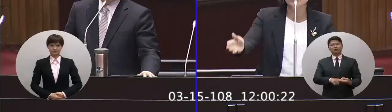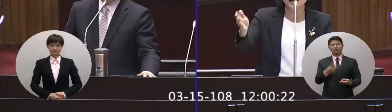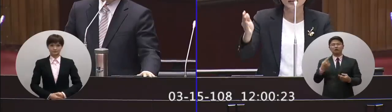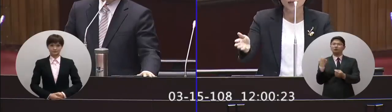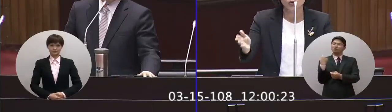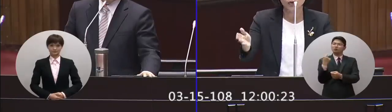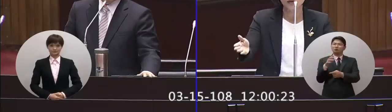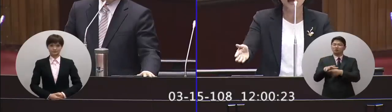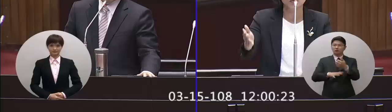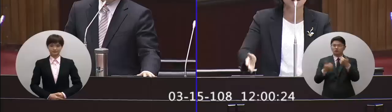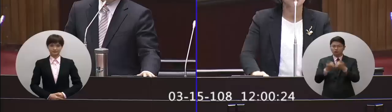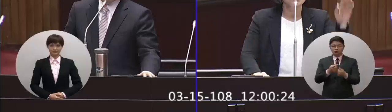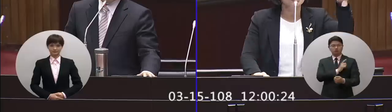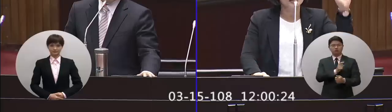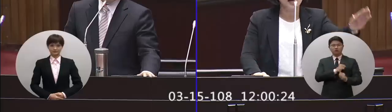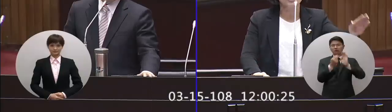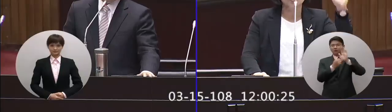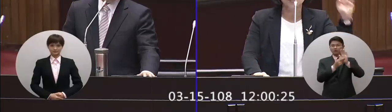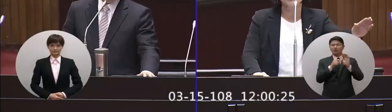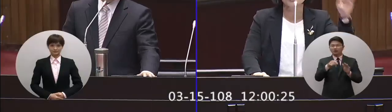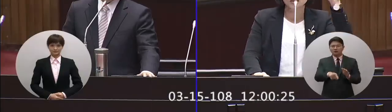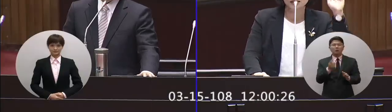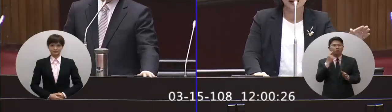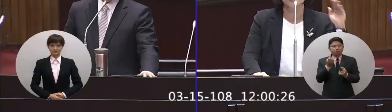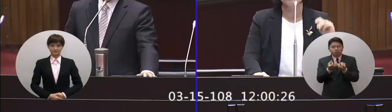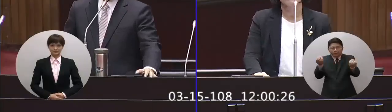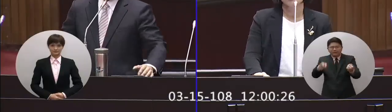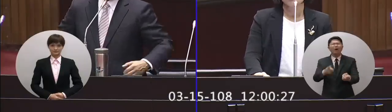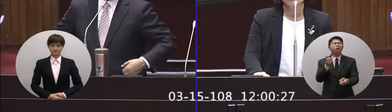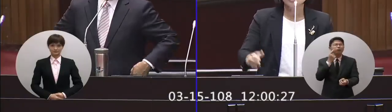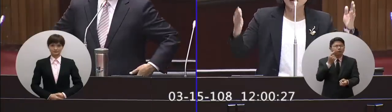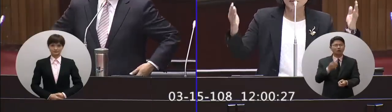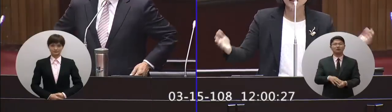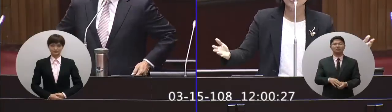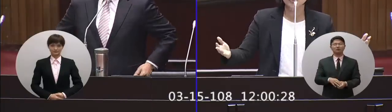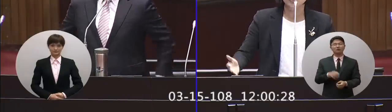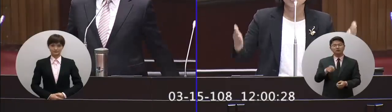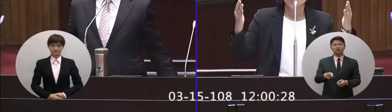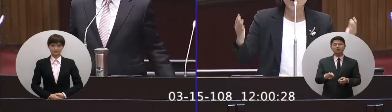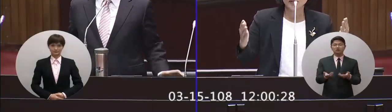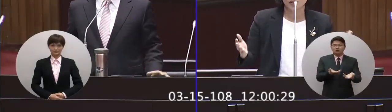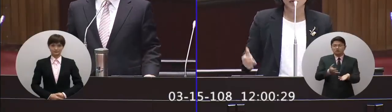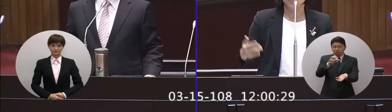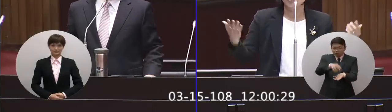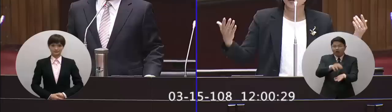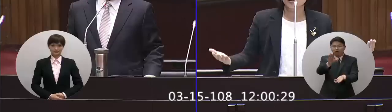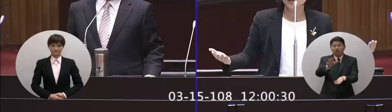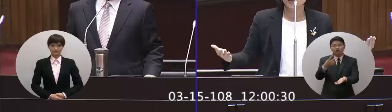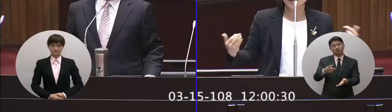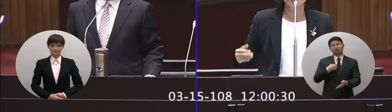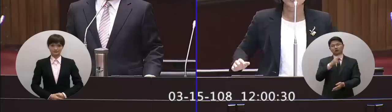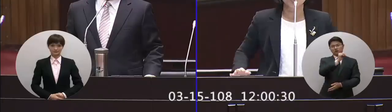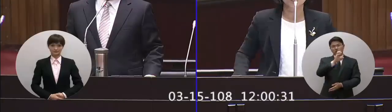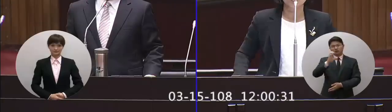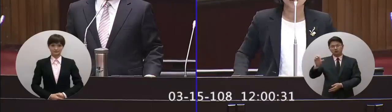委会昨天也出来说这个消息确定是假的。这么明显的事证，为什么我们的